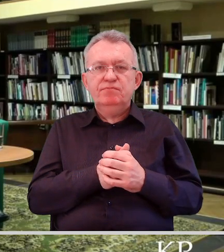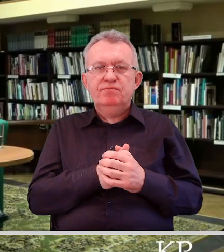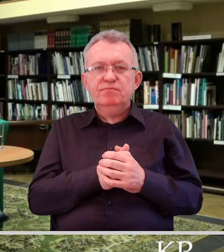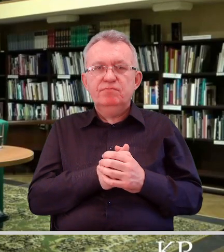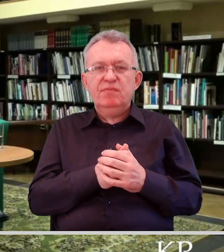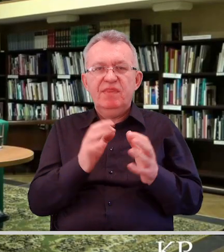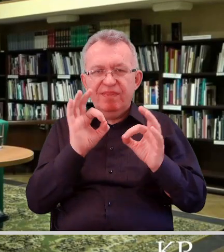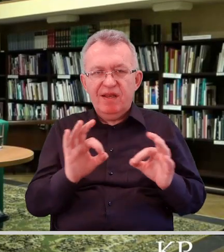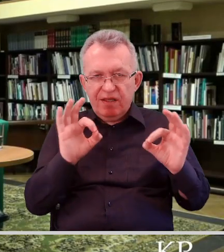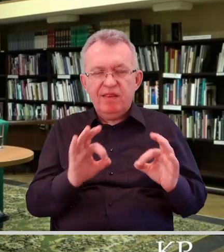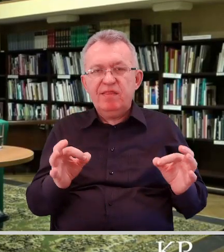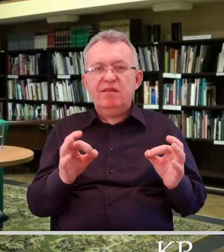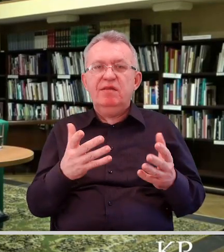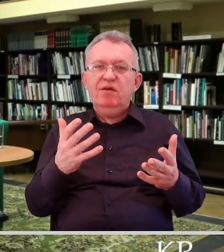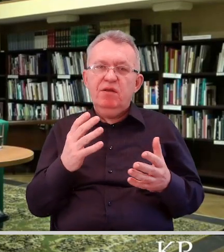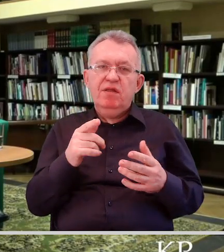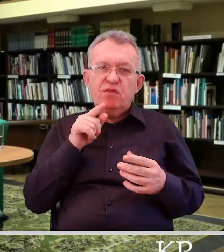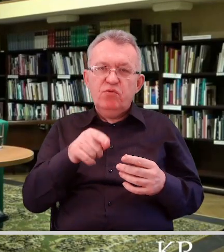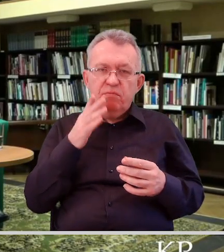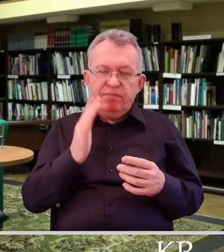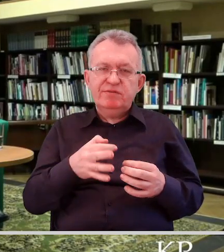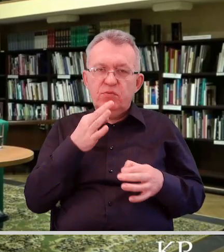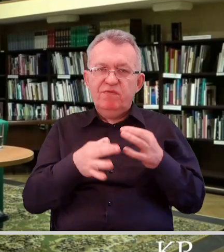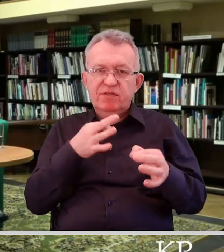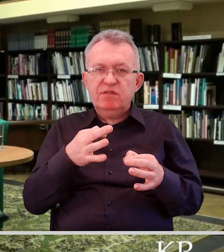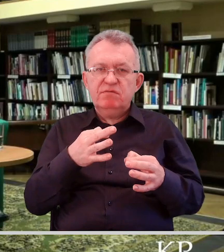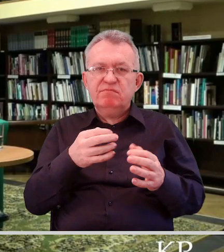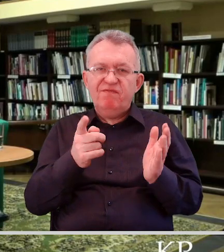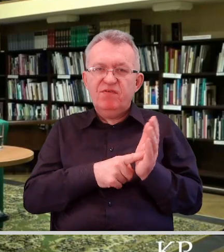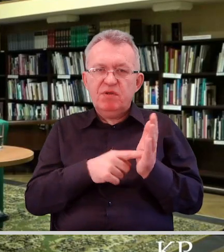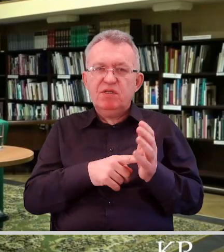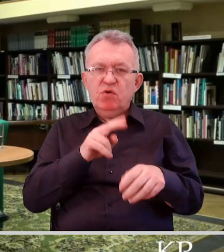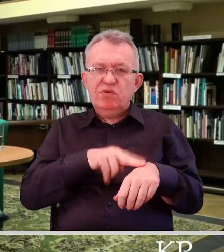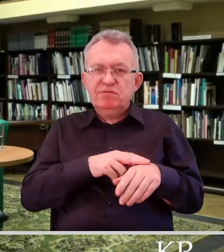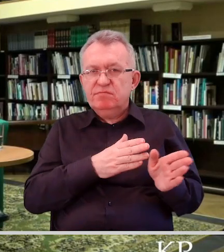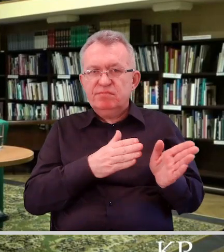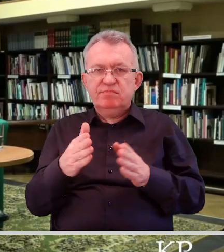nie wiem, jakiś taki delikatny, wysublimowany, a tutaj mamy po prostu zmagania co godzina.